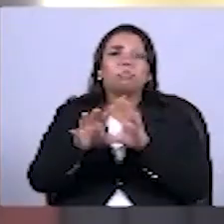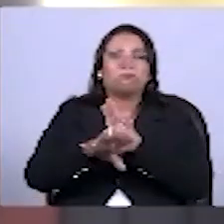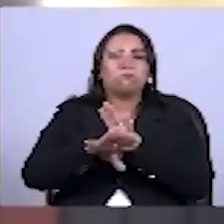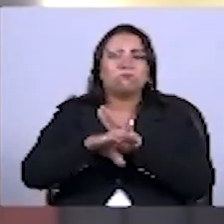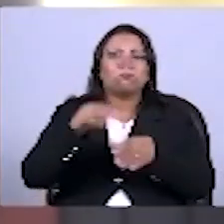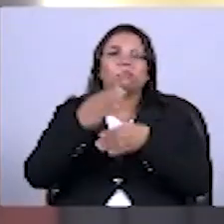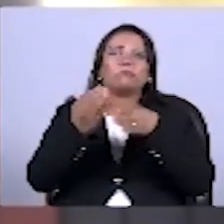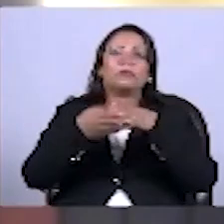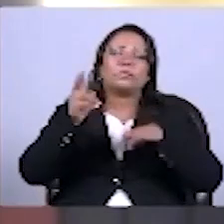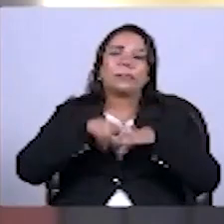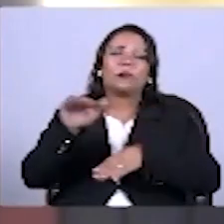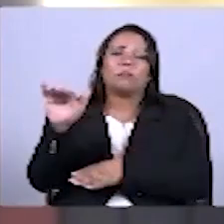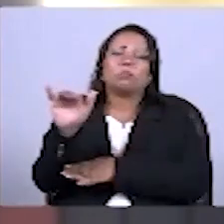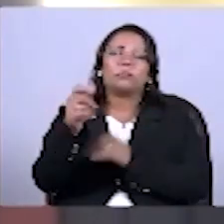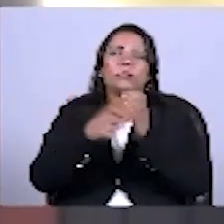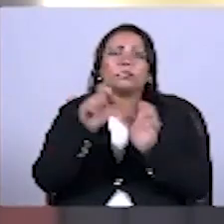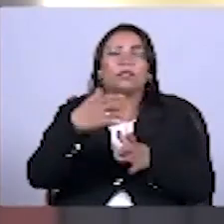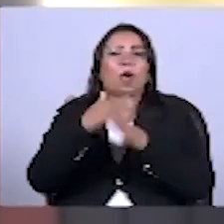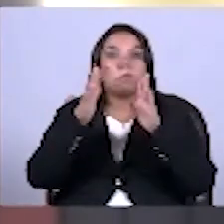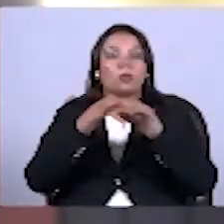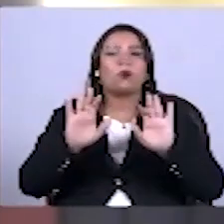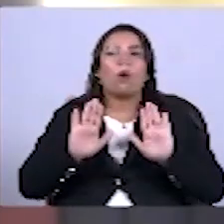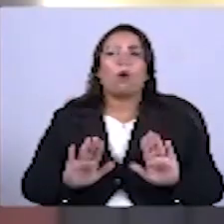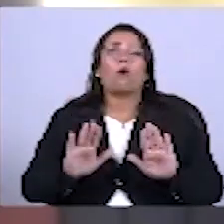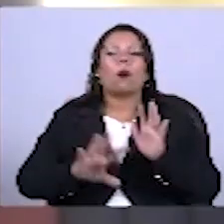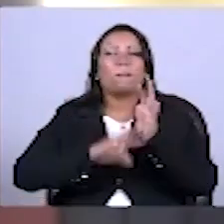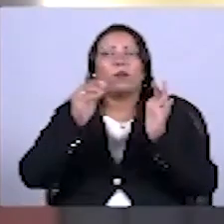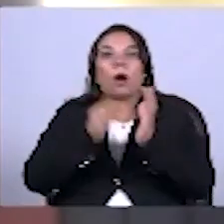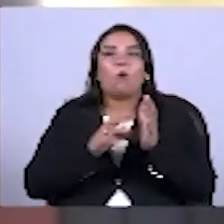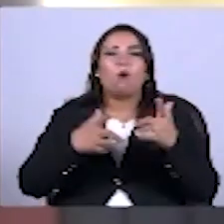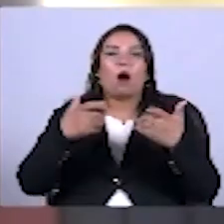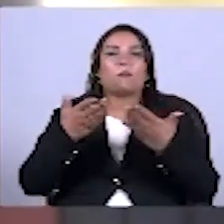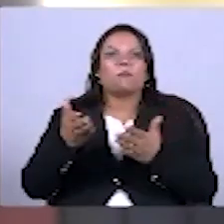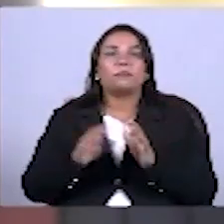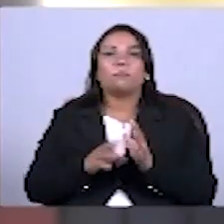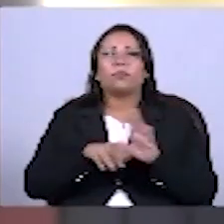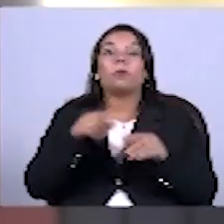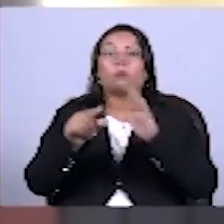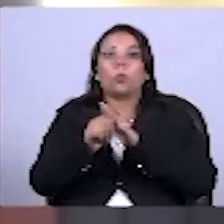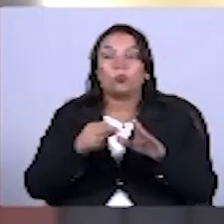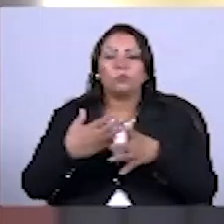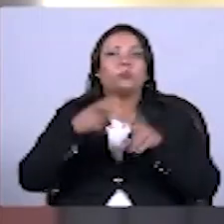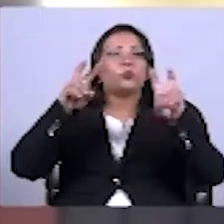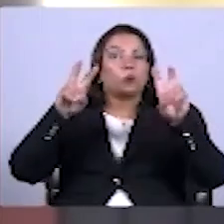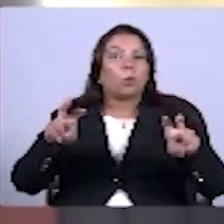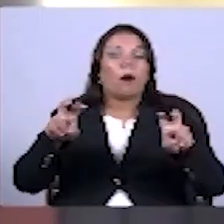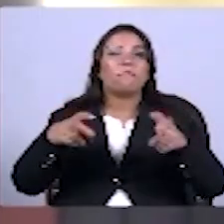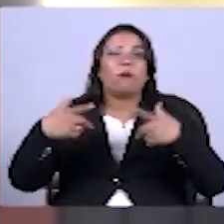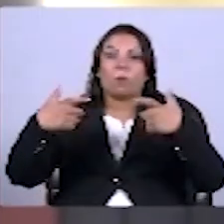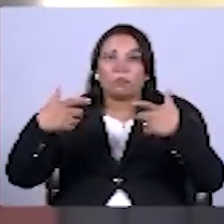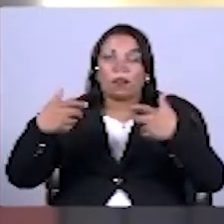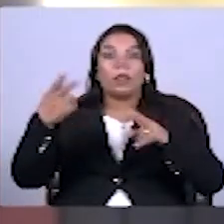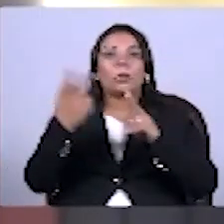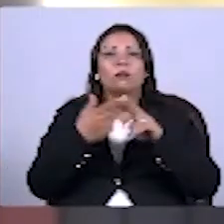وادخال المساعدات الانسانيه مصر على موقفها الثابت منذ بدايه العمليات مساله ايقاف اطلاق النار لا